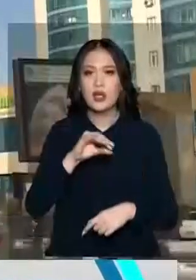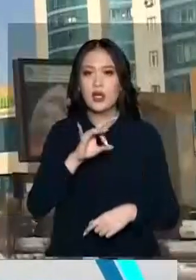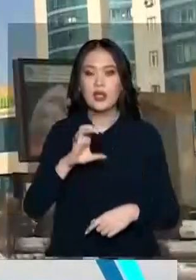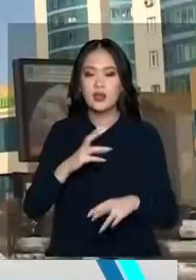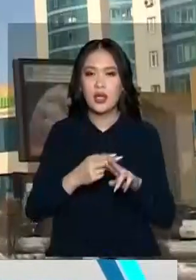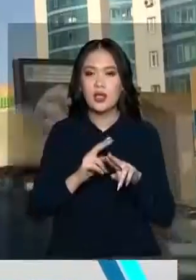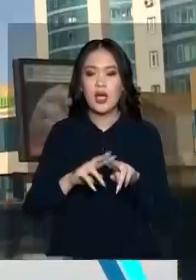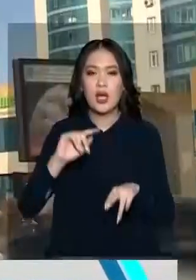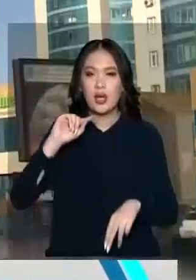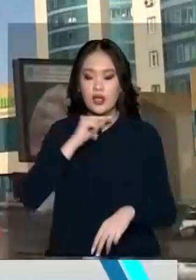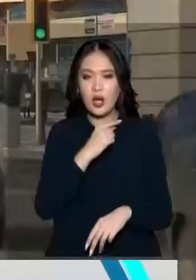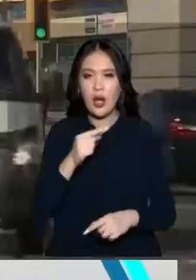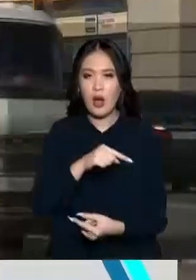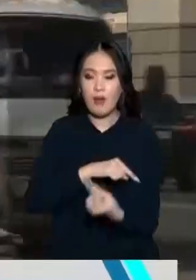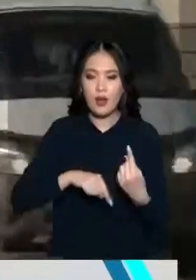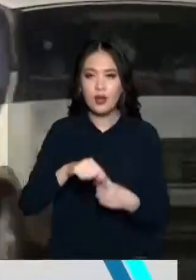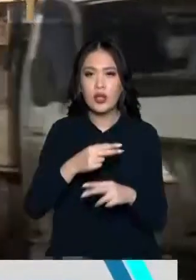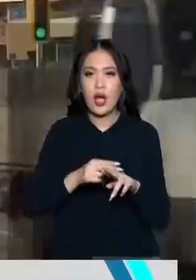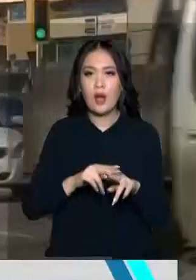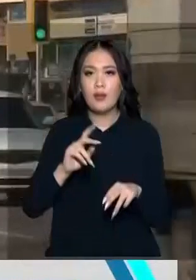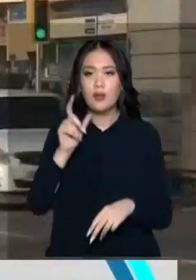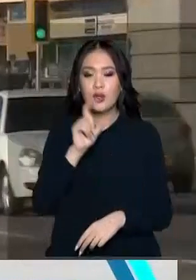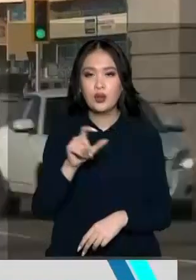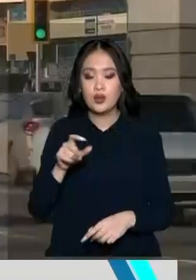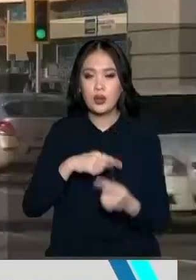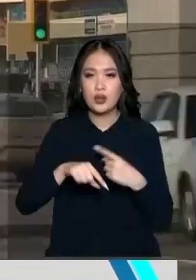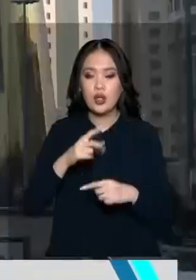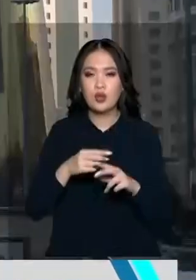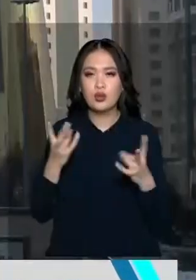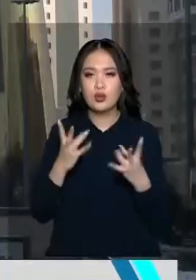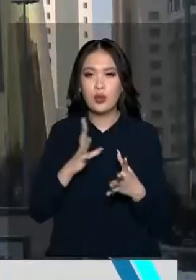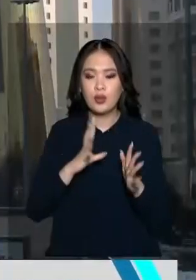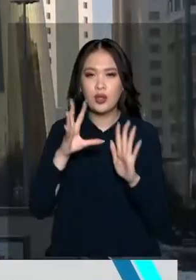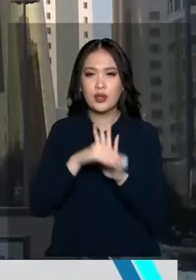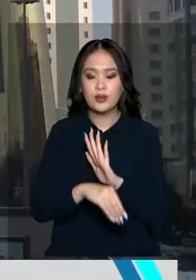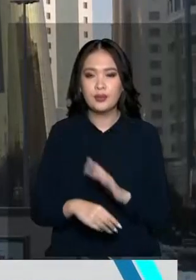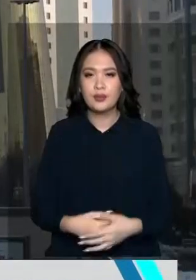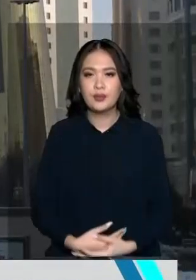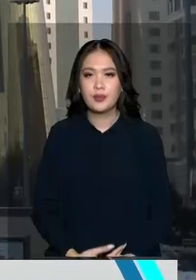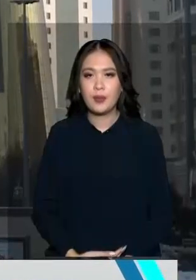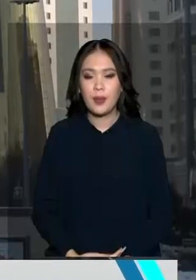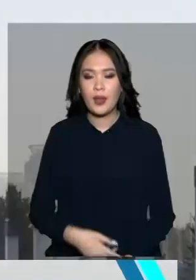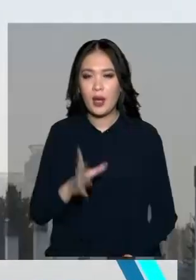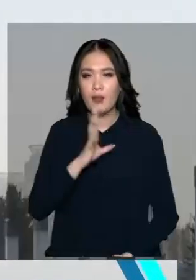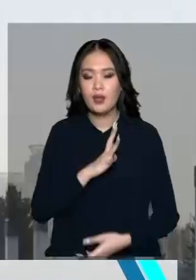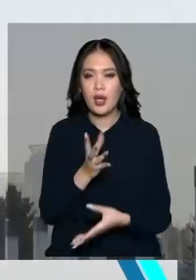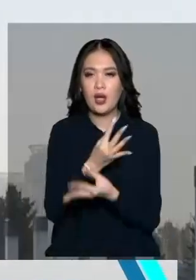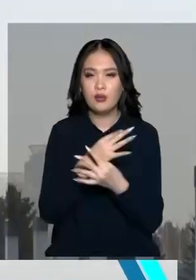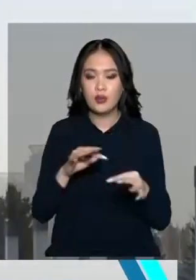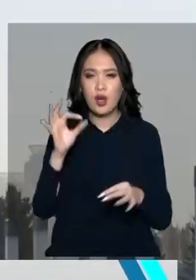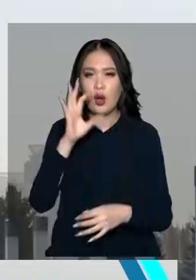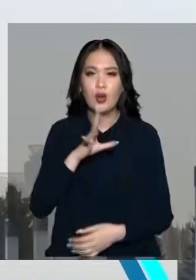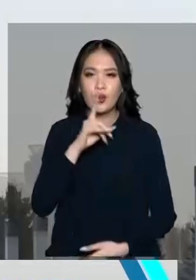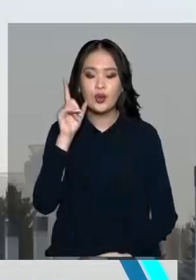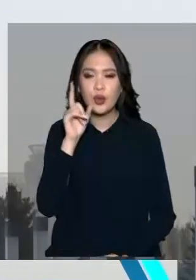активов в экономический оборот, а у бизнесменов новые преференции, отметил Касым-Жомарт Токаев. Позаботились и о